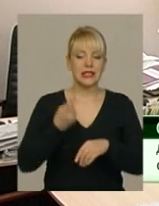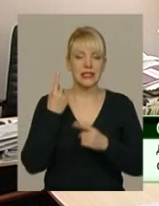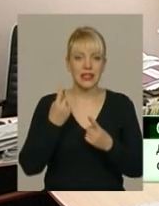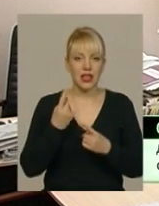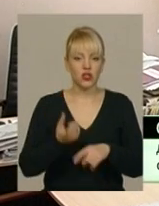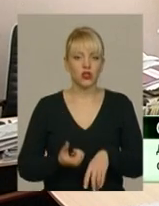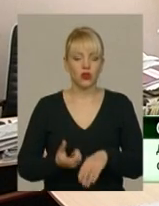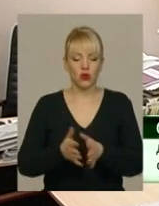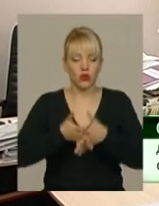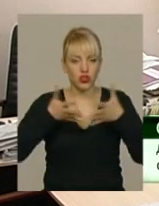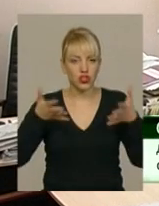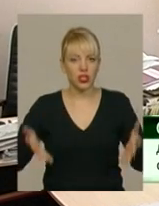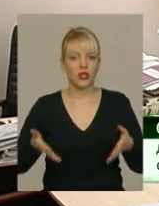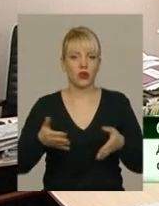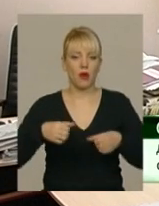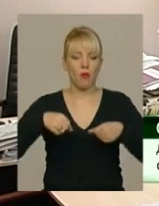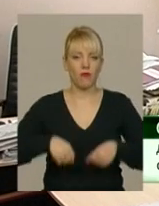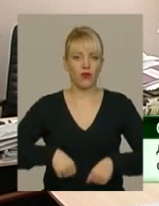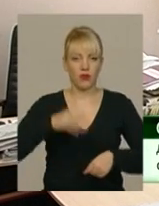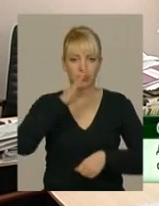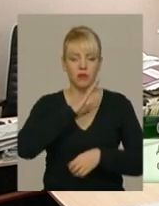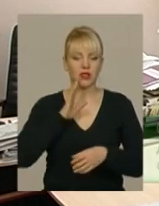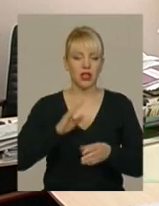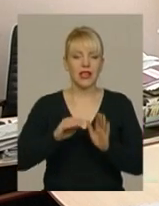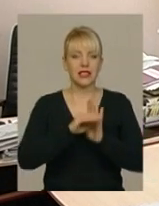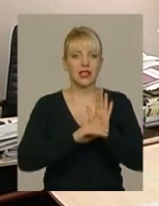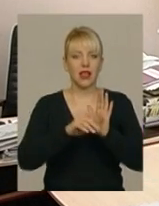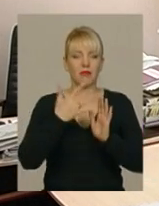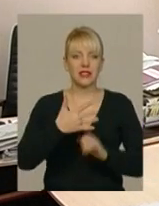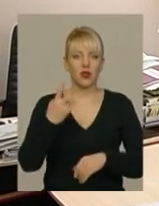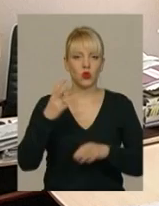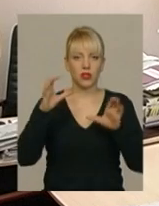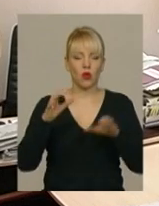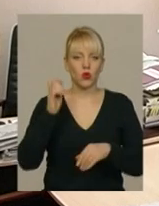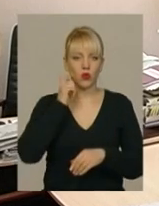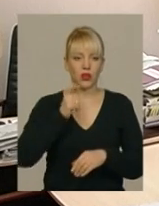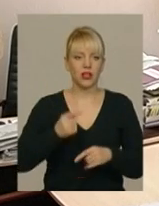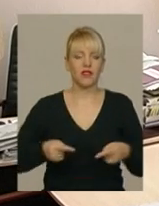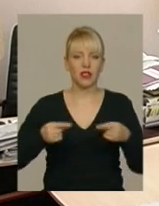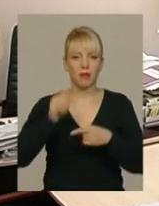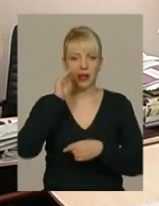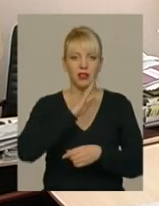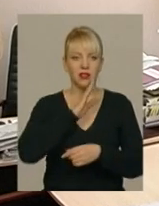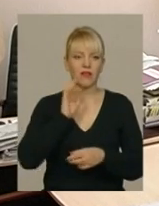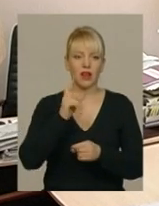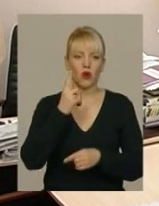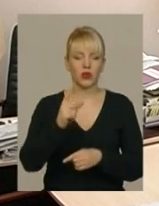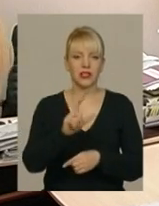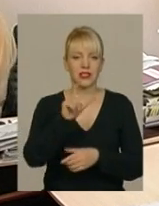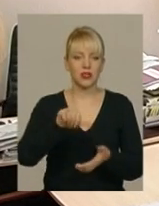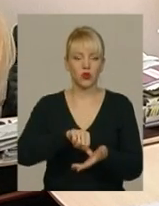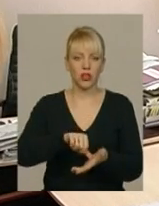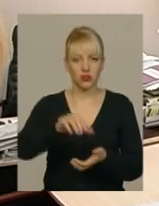повноваження батьківської громадськості. Зокрема, стаття 52 закону України визначає батьків як одним із